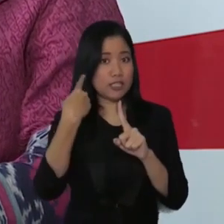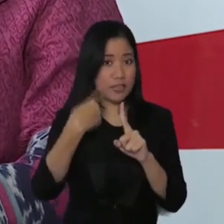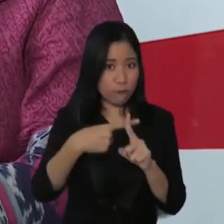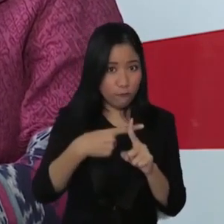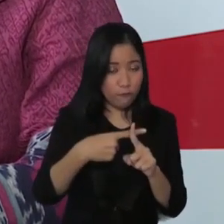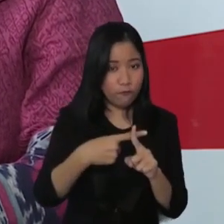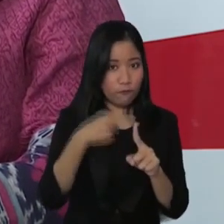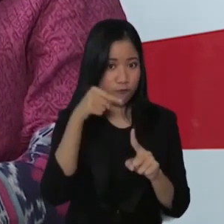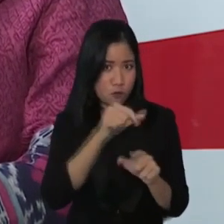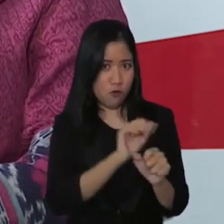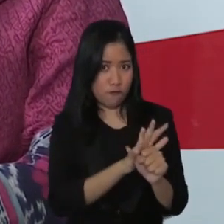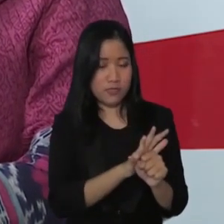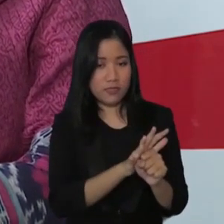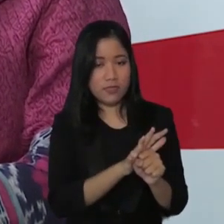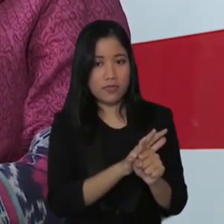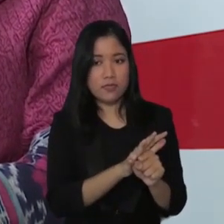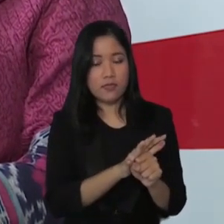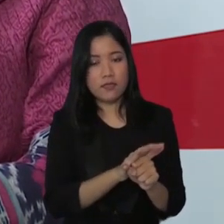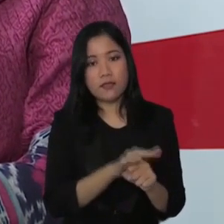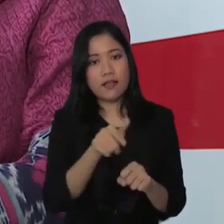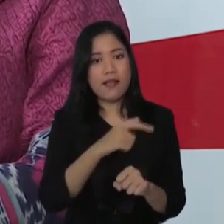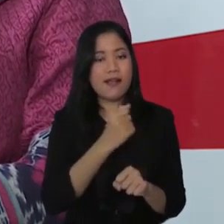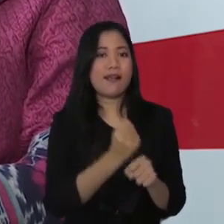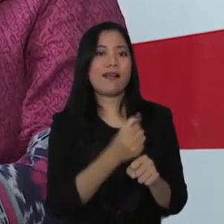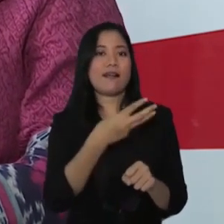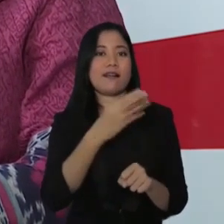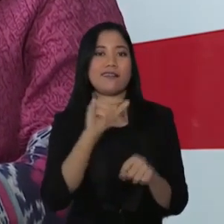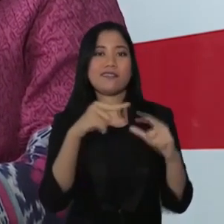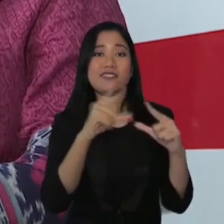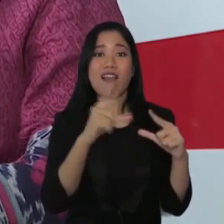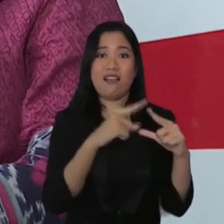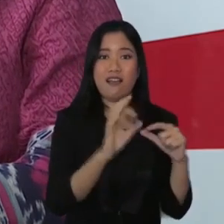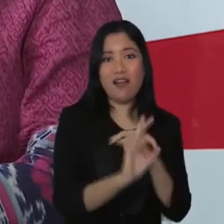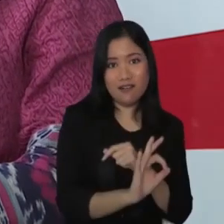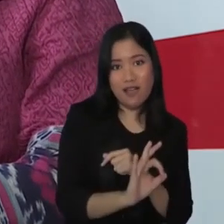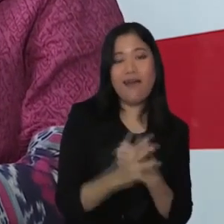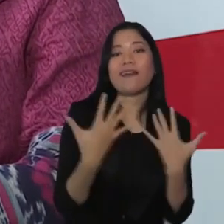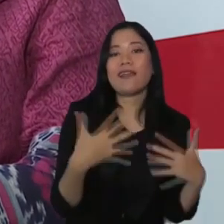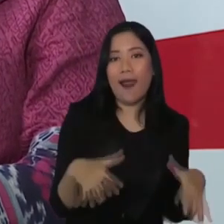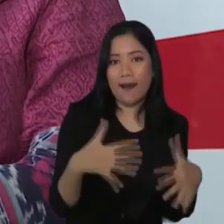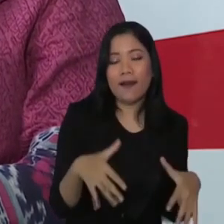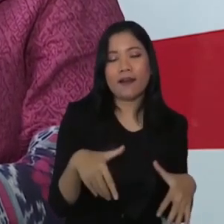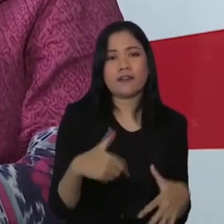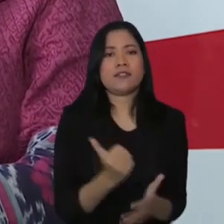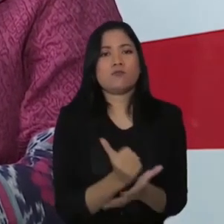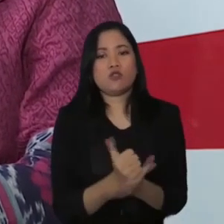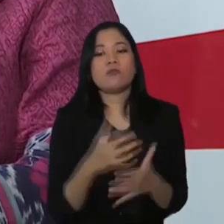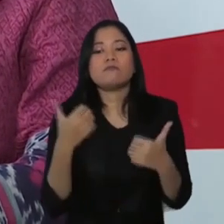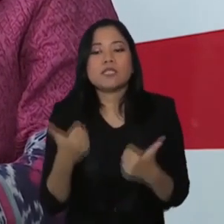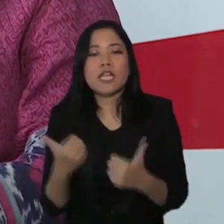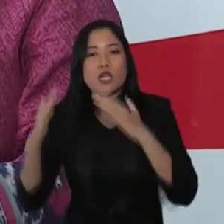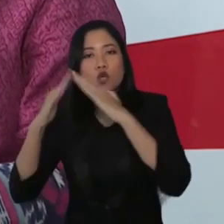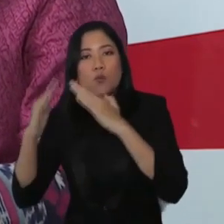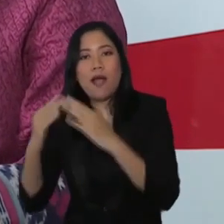nyatakan sebagai COVID, bila tidak ada gejala atau kasusnya ringan, itu sebetulnya bisa kita lakukan karantina